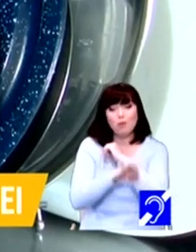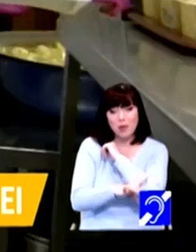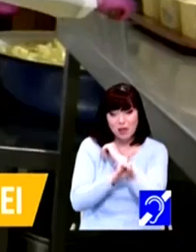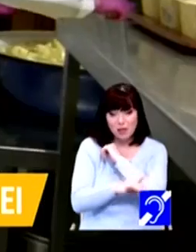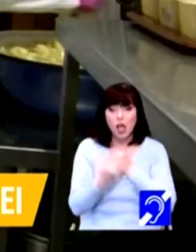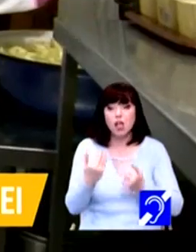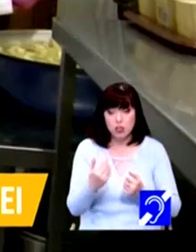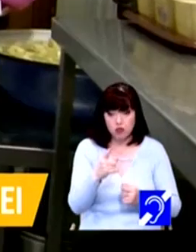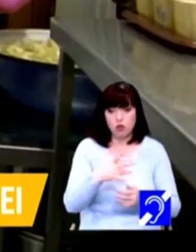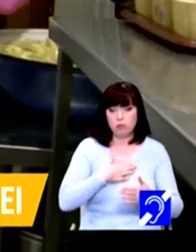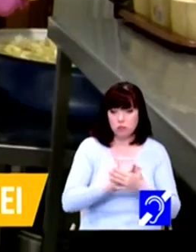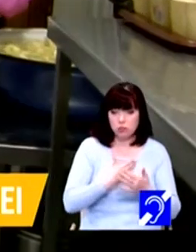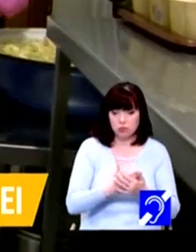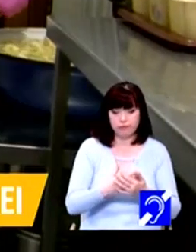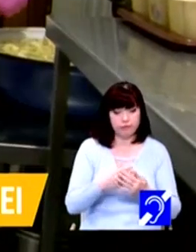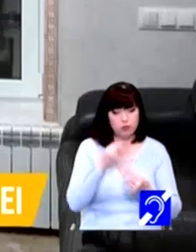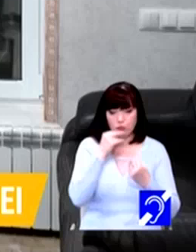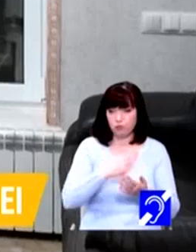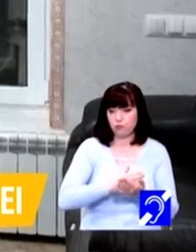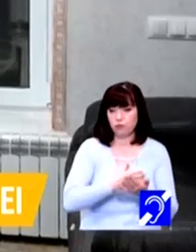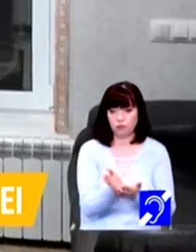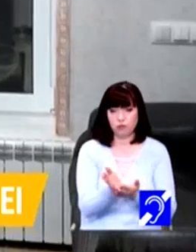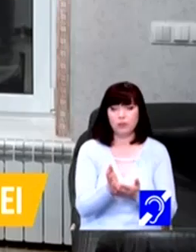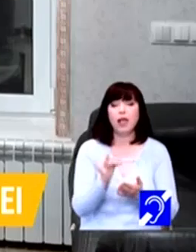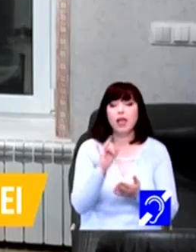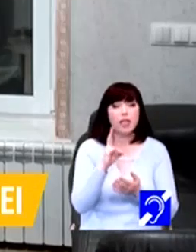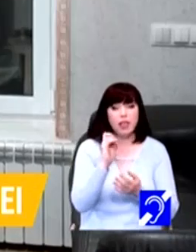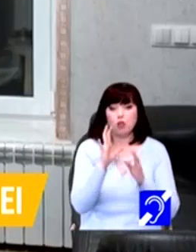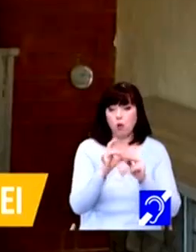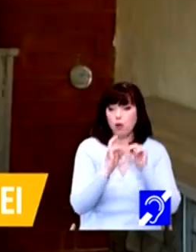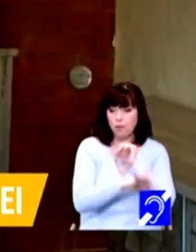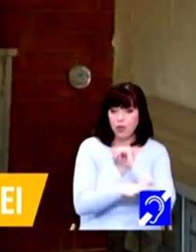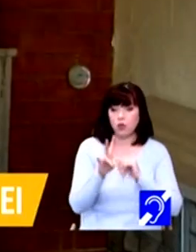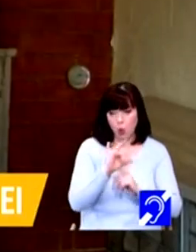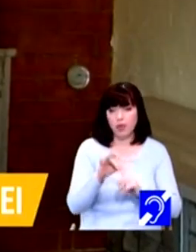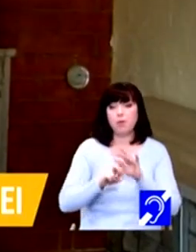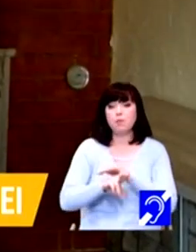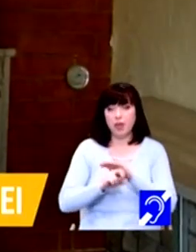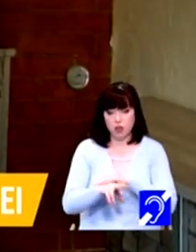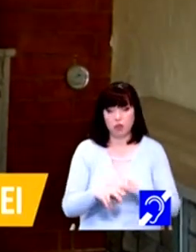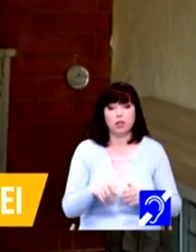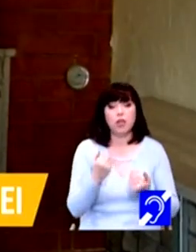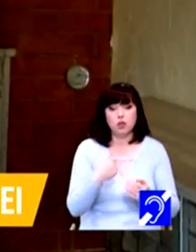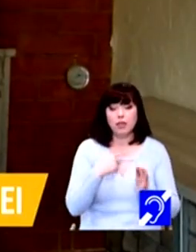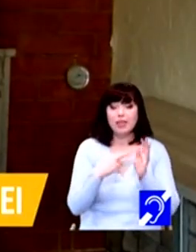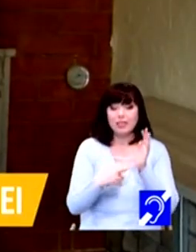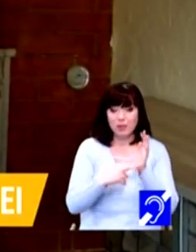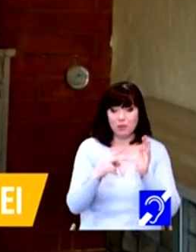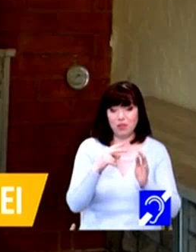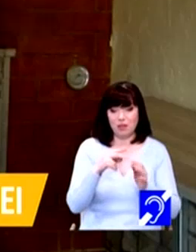acum voluntarii și-au îndreptat gestul caritabil și către refugiații din Ucraina. Avem așa 70 de porții de